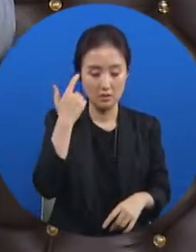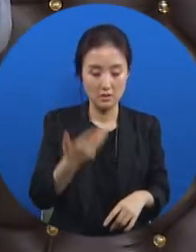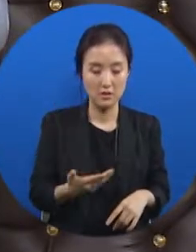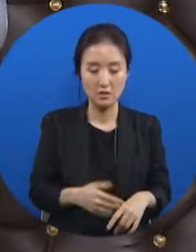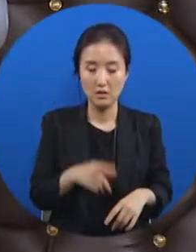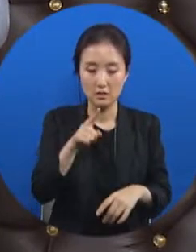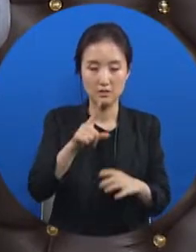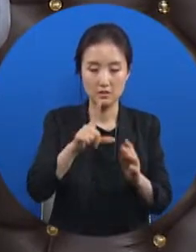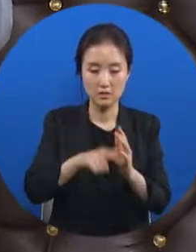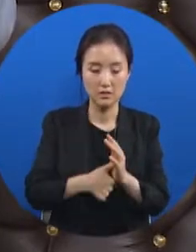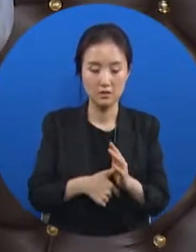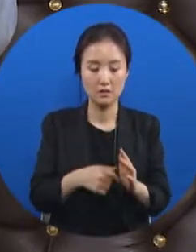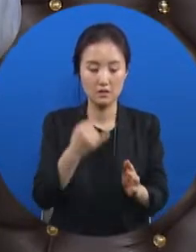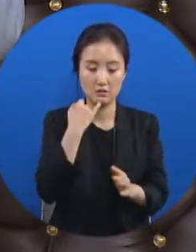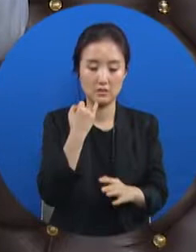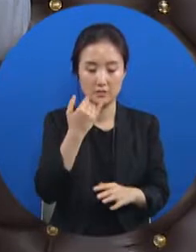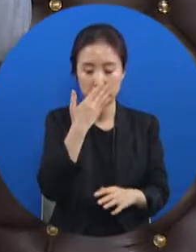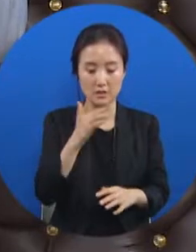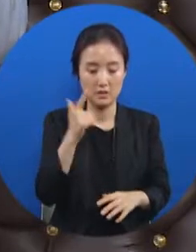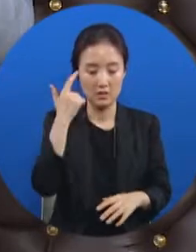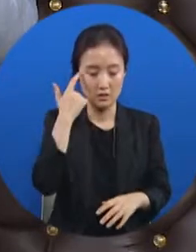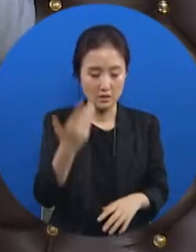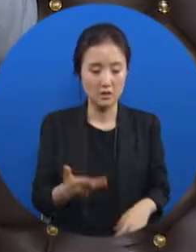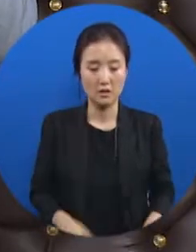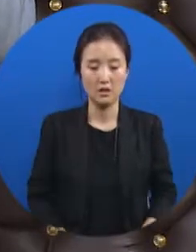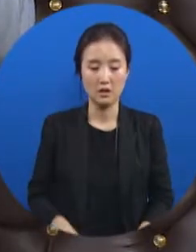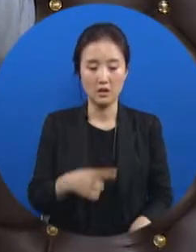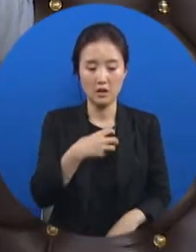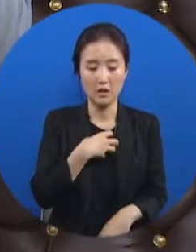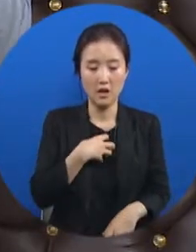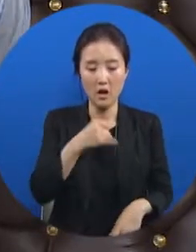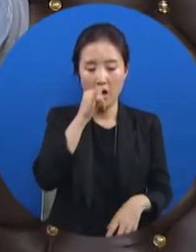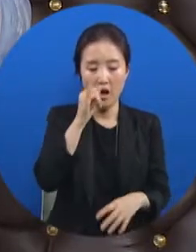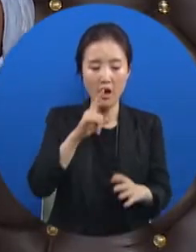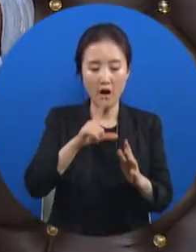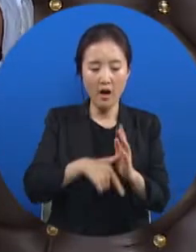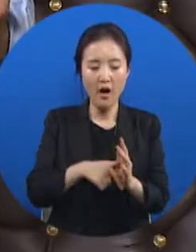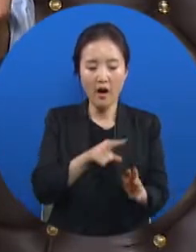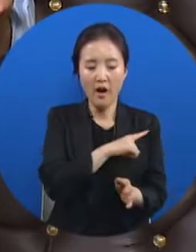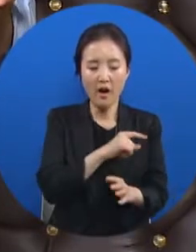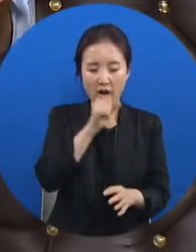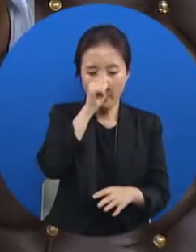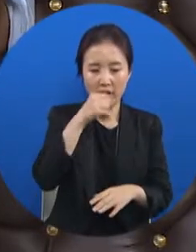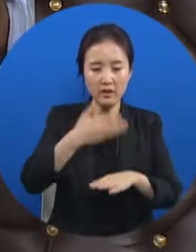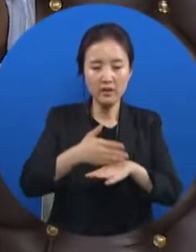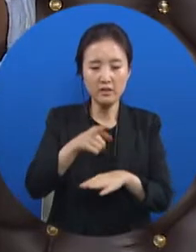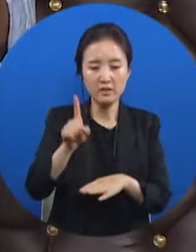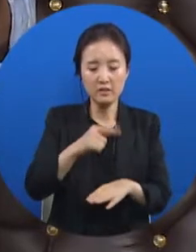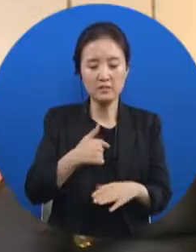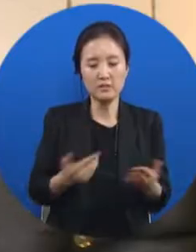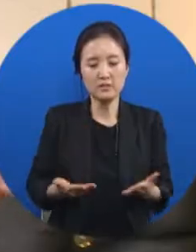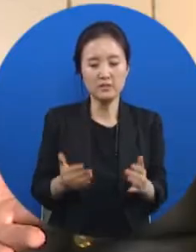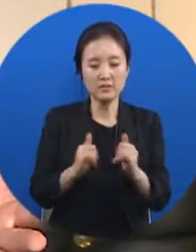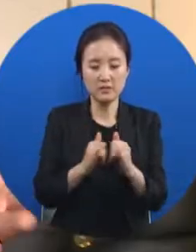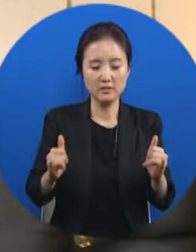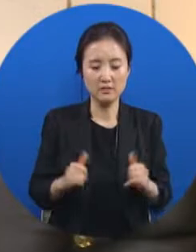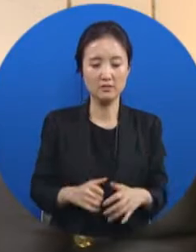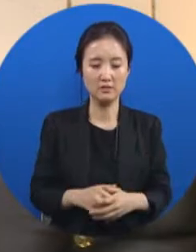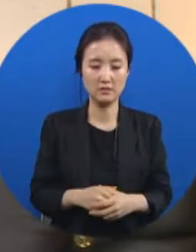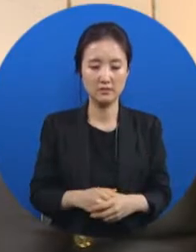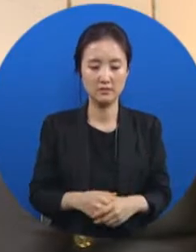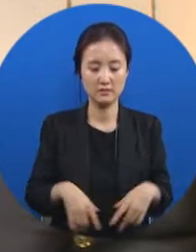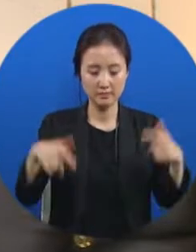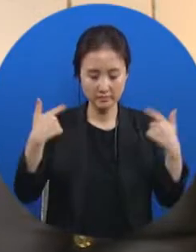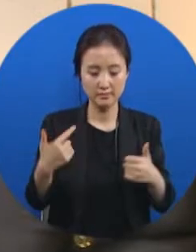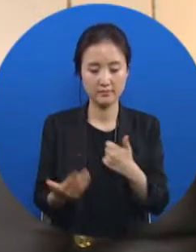더 위기가 있을까? 그리고 저는 그 위기가 있을 때 제가 제일 고마운 게 또 저희 직원들. 직원들이 십시일반 다